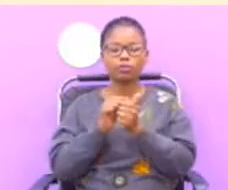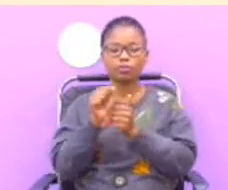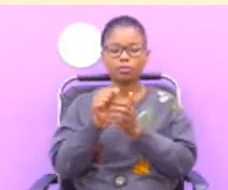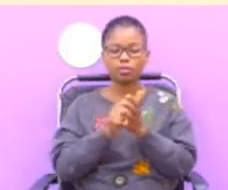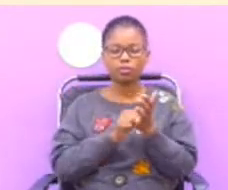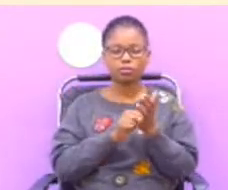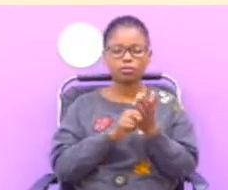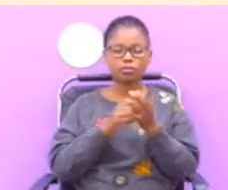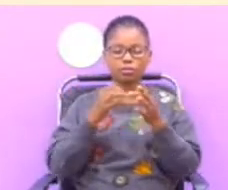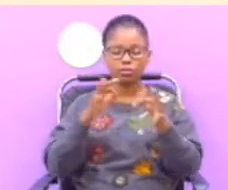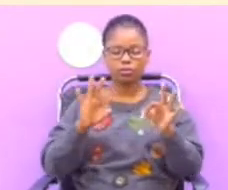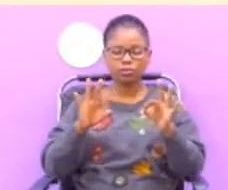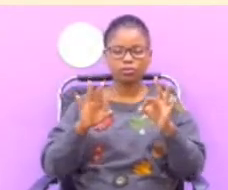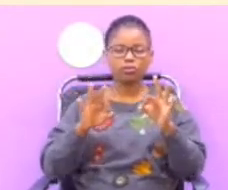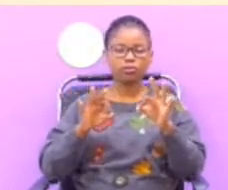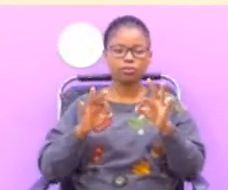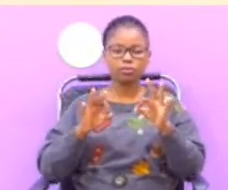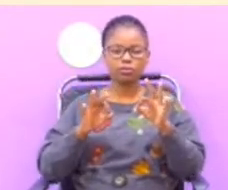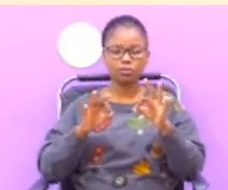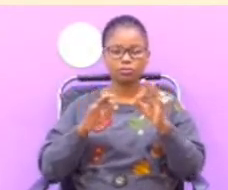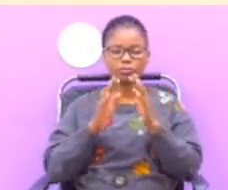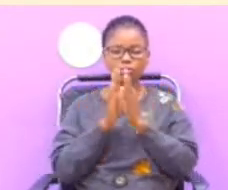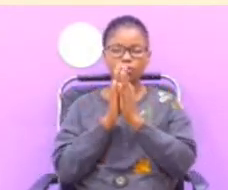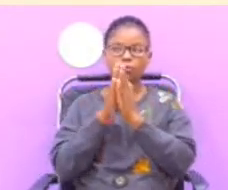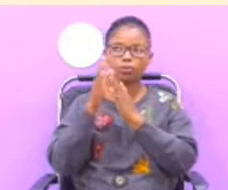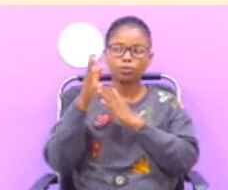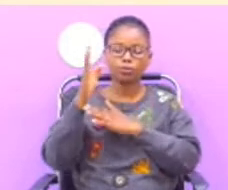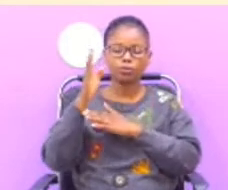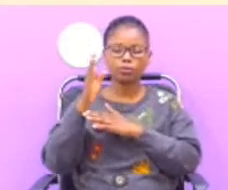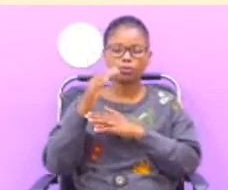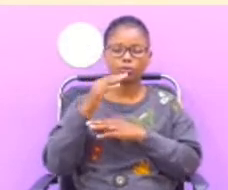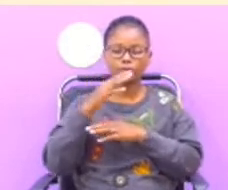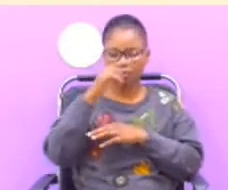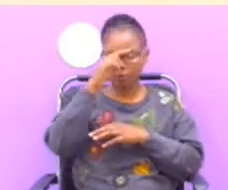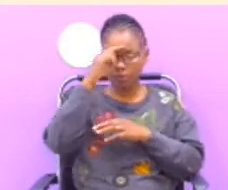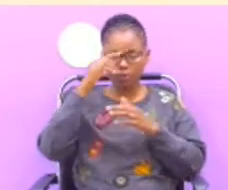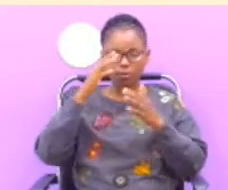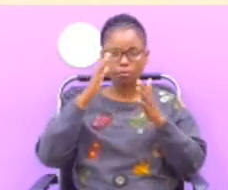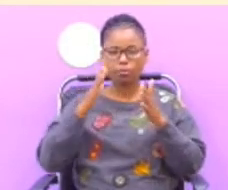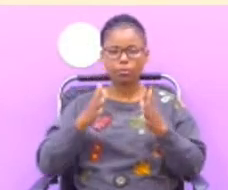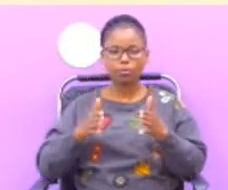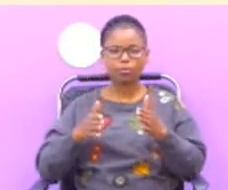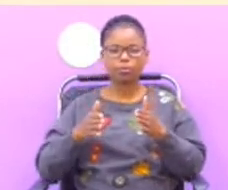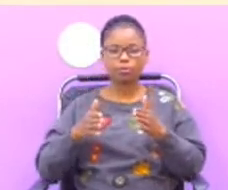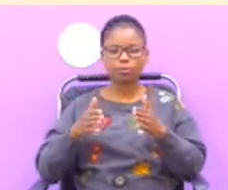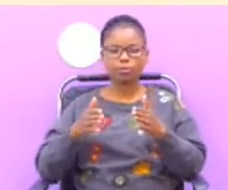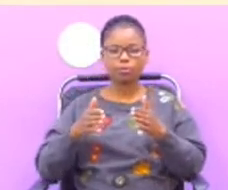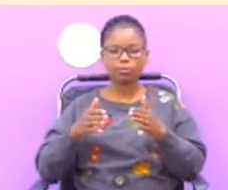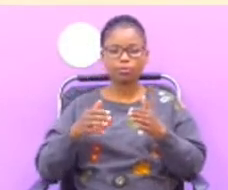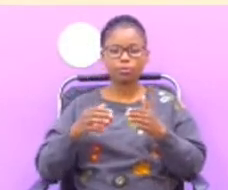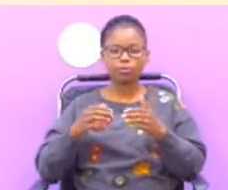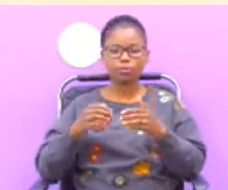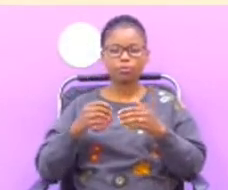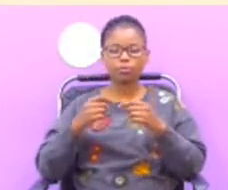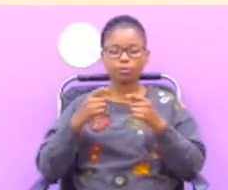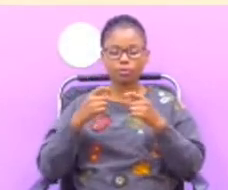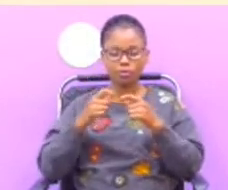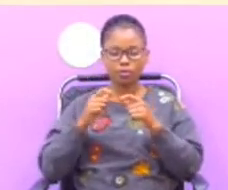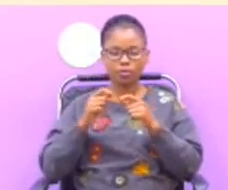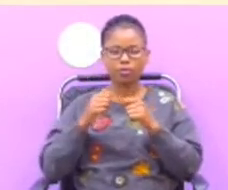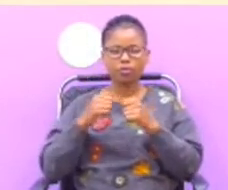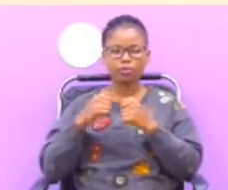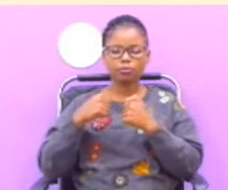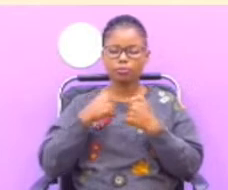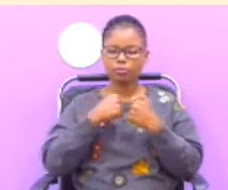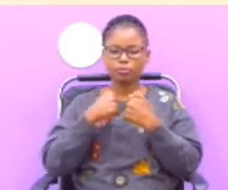akire kerelio, buwana asifuwe sana. Todo mudu, akorago, hinya wa mudu, akorago kieda gosidana na hinya wa gai. Na